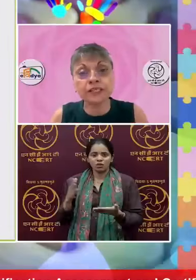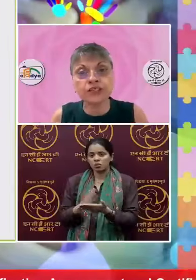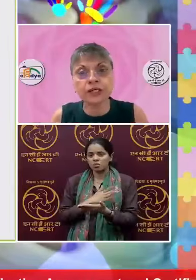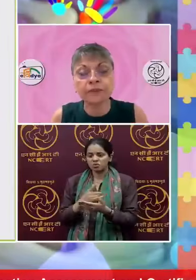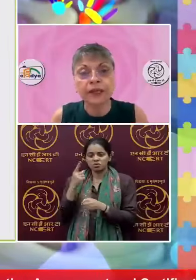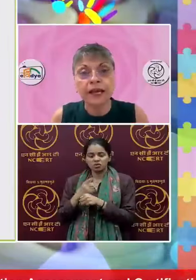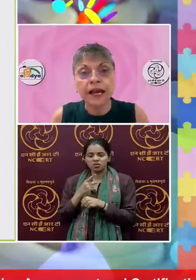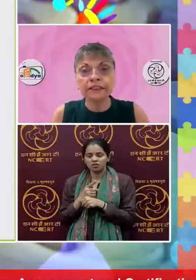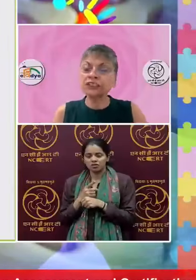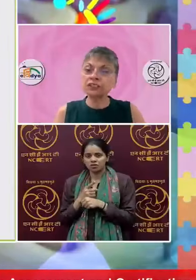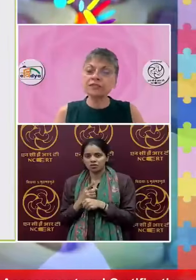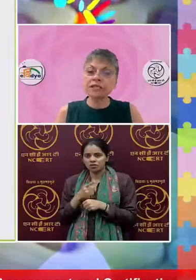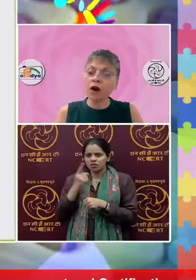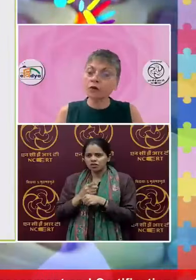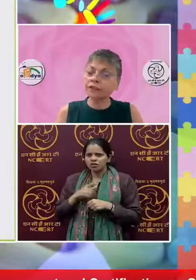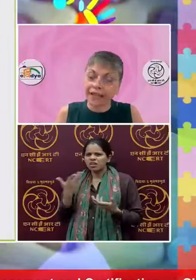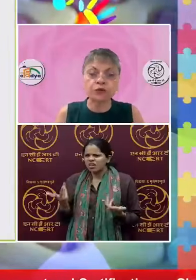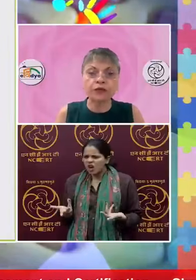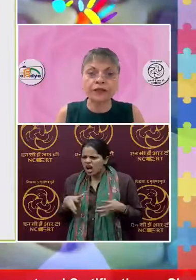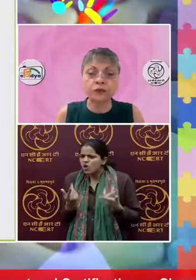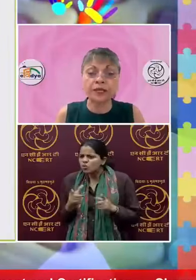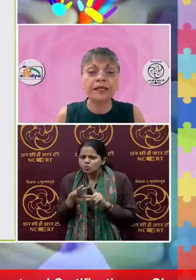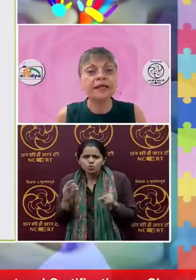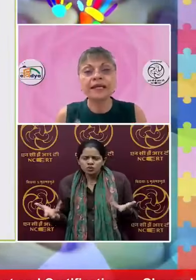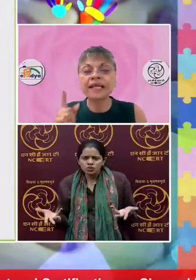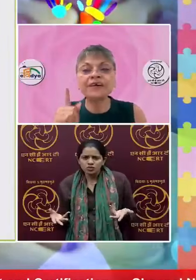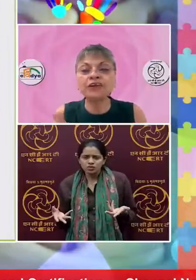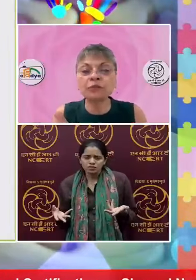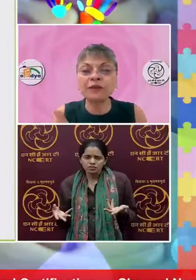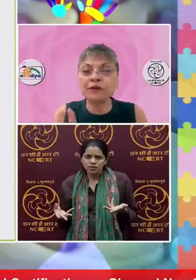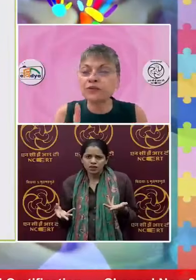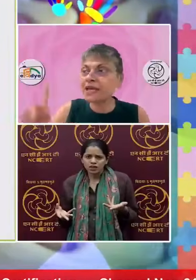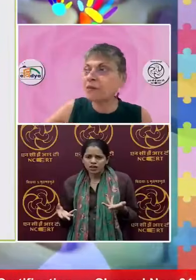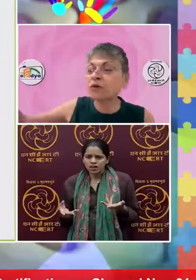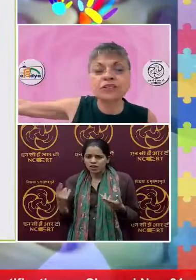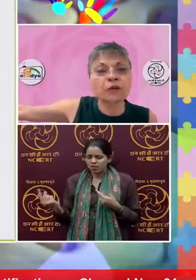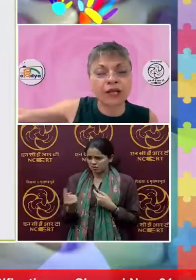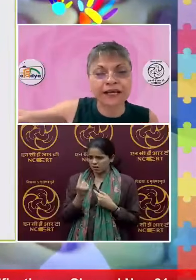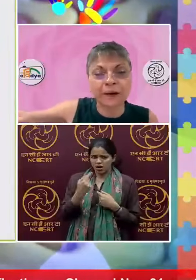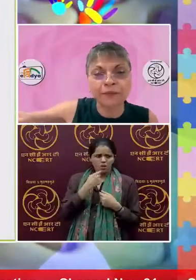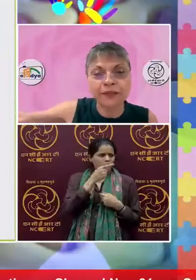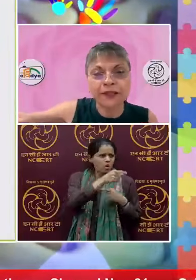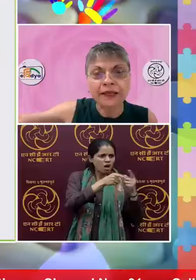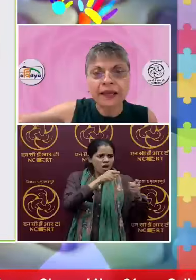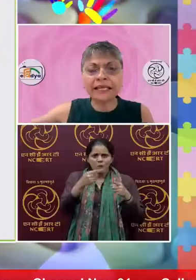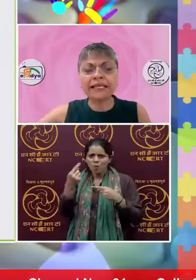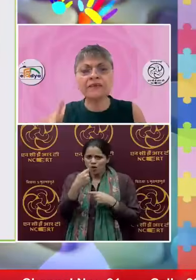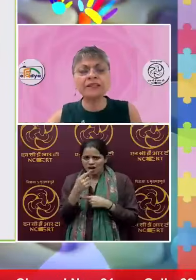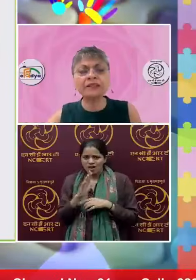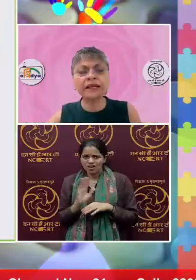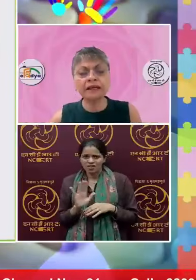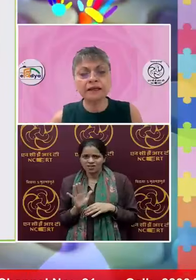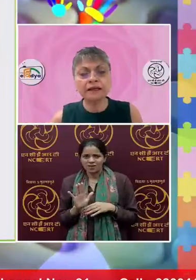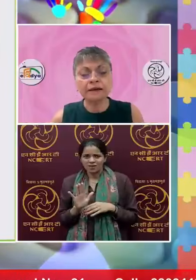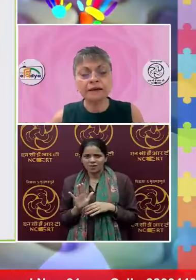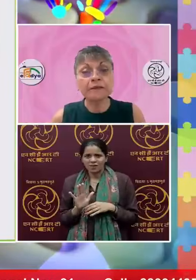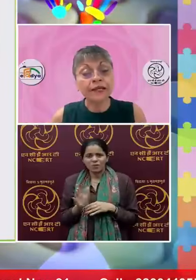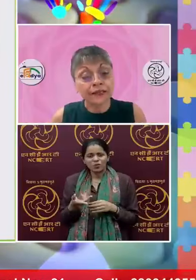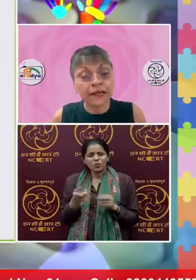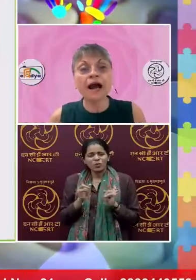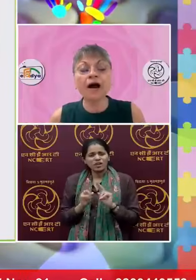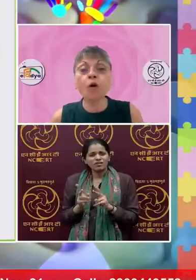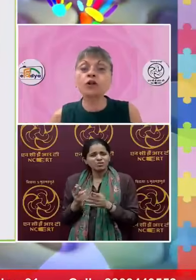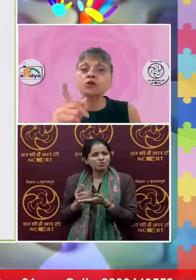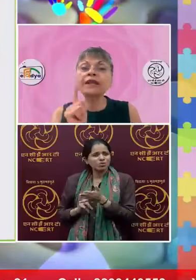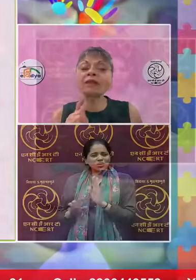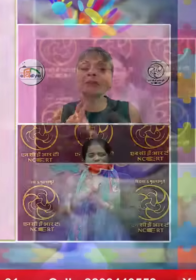to the teacher, and the teacher will say, "How dare you do that to me?" Yeah. He will not be able to say, "हमको उसने बोला था." उसने बोला था. They're very vulnerable, basically.